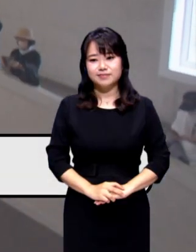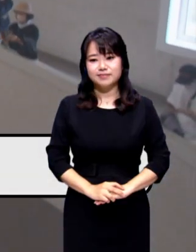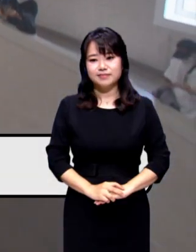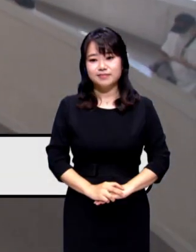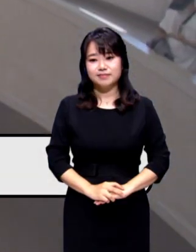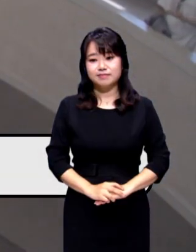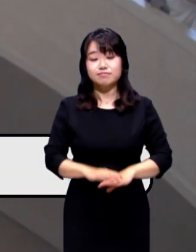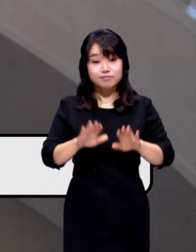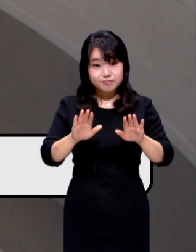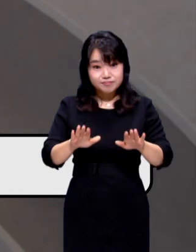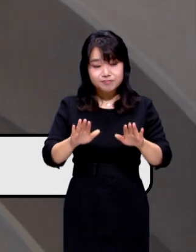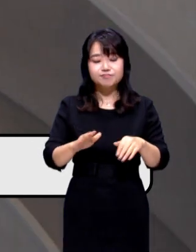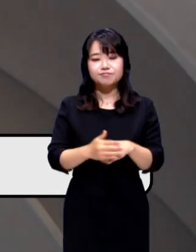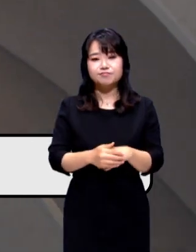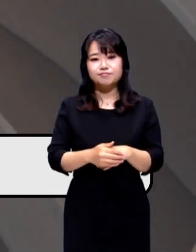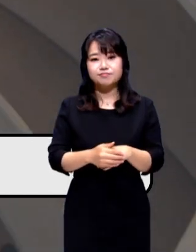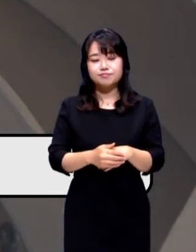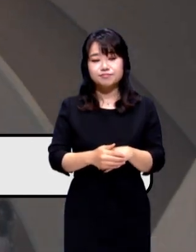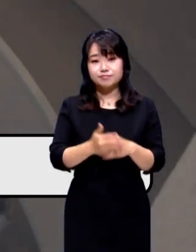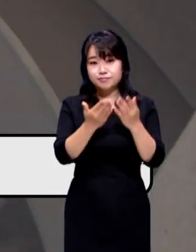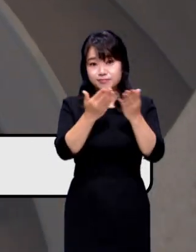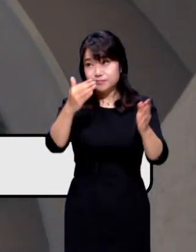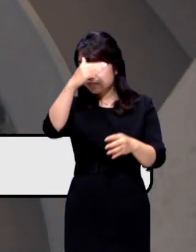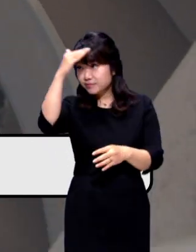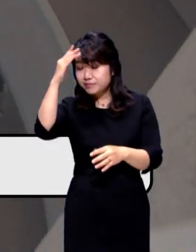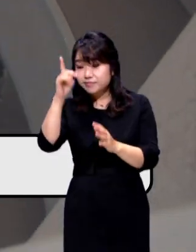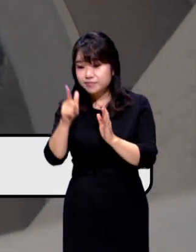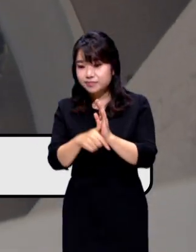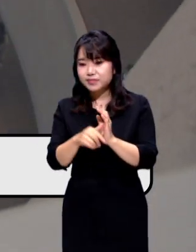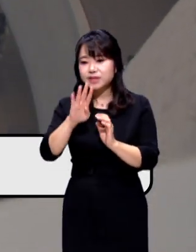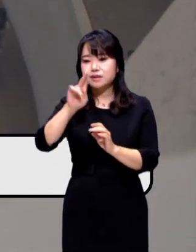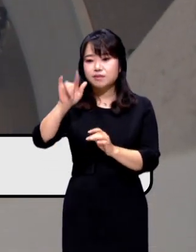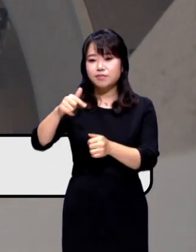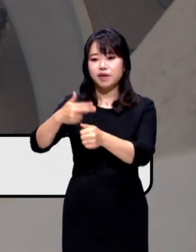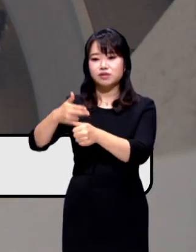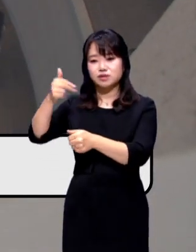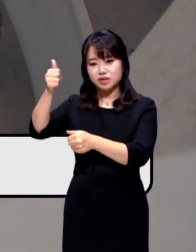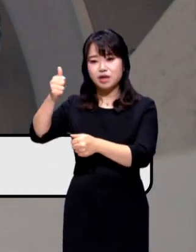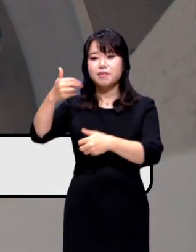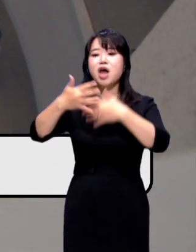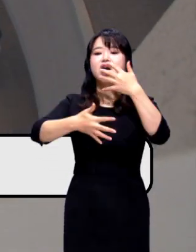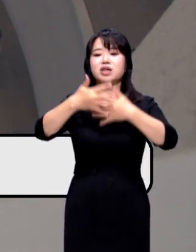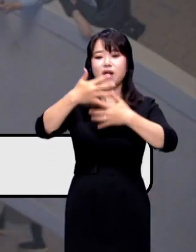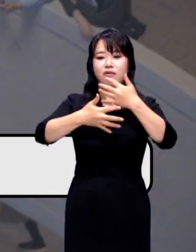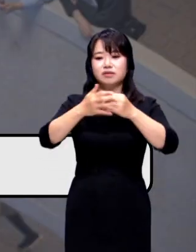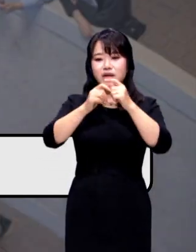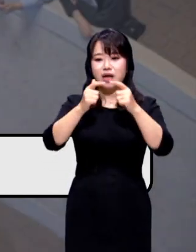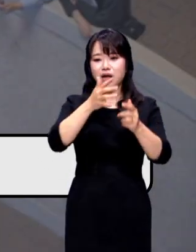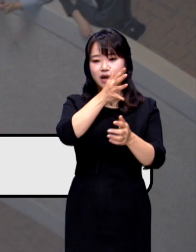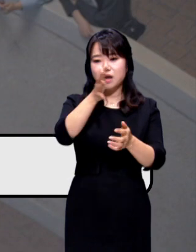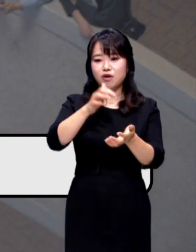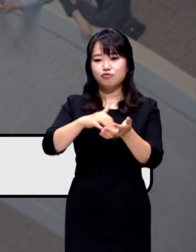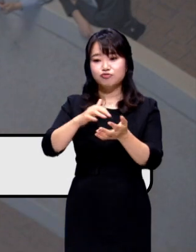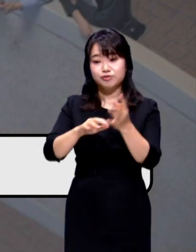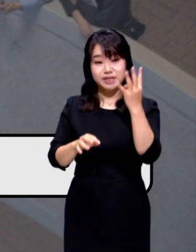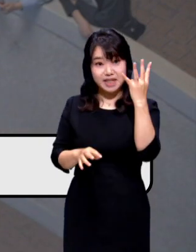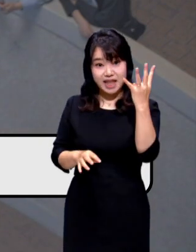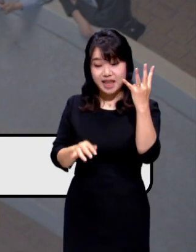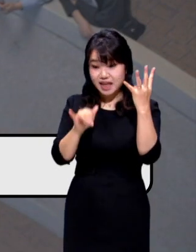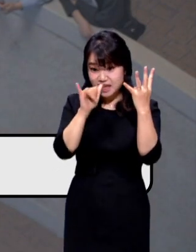이 전시에서 가장 중점적으로 볼 부분은 백남준의 그 다다익선이 영상작품으로 4개 채널로 구성되어 있다고